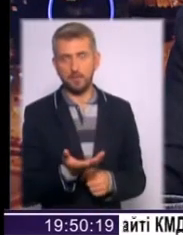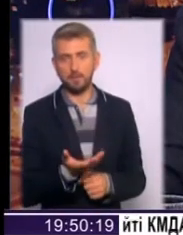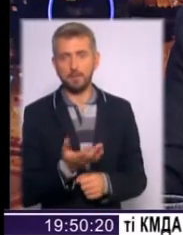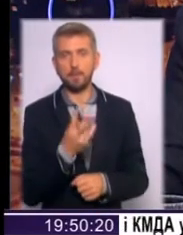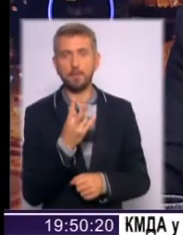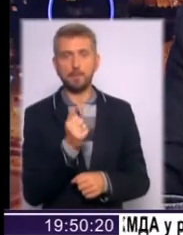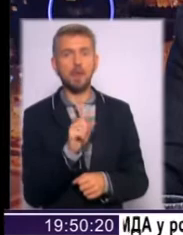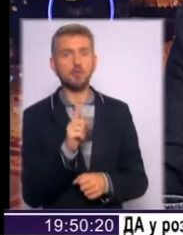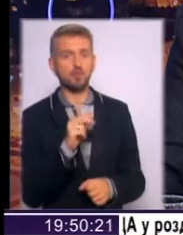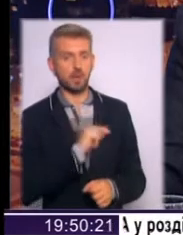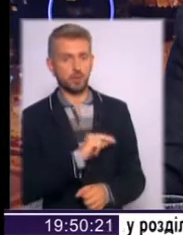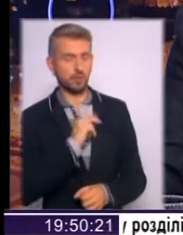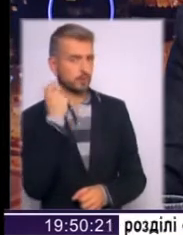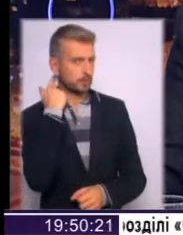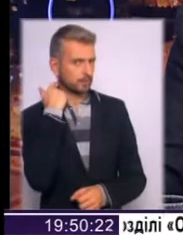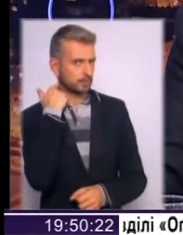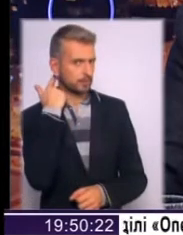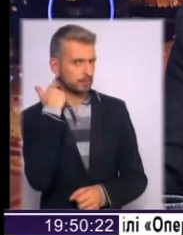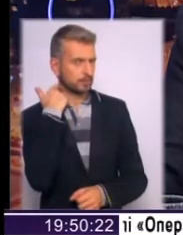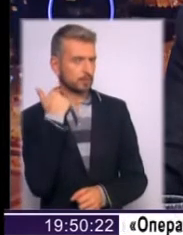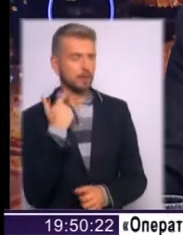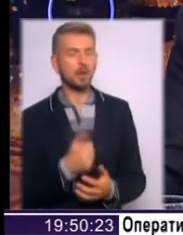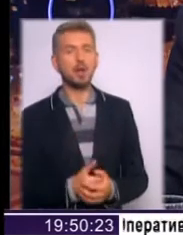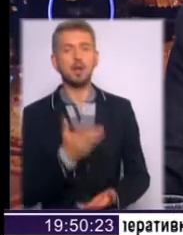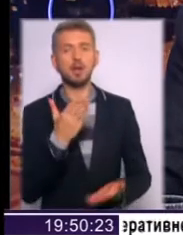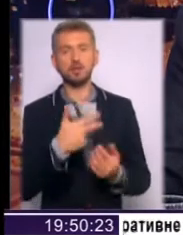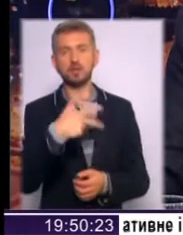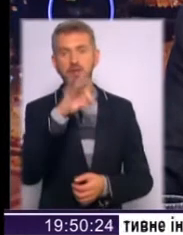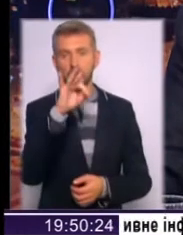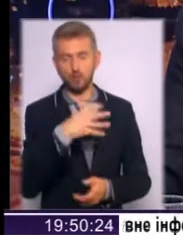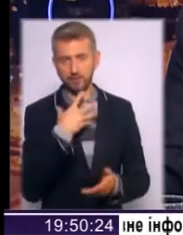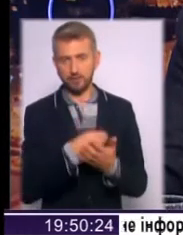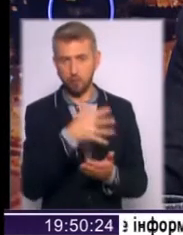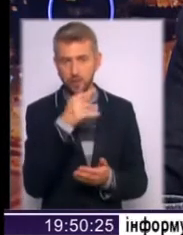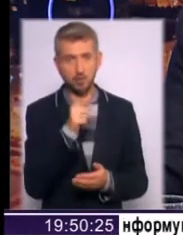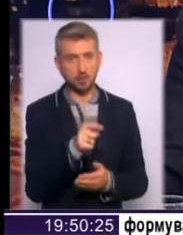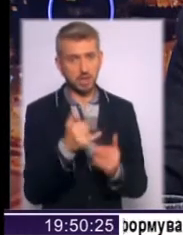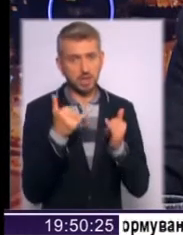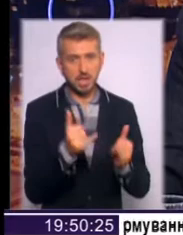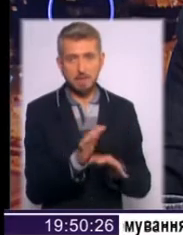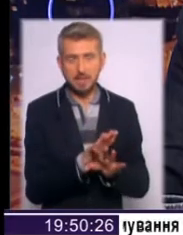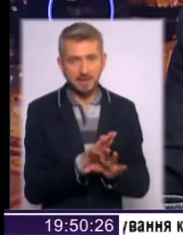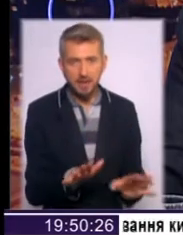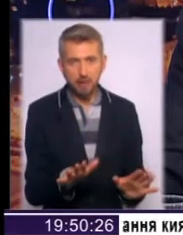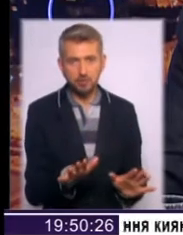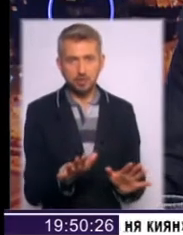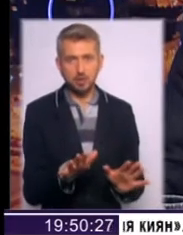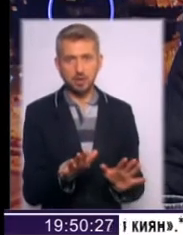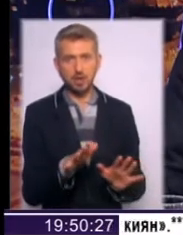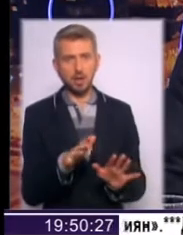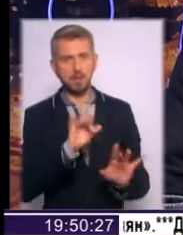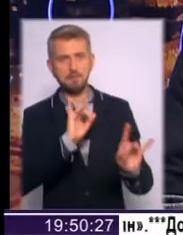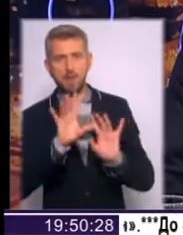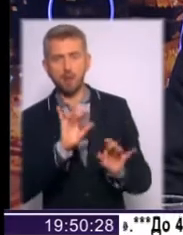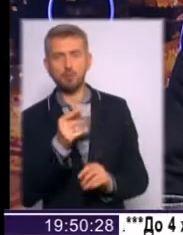що працюють. Знаєте, як кажуть, якщо 30% свого часу ти не приділяєш піару про те, що